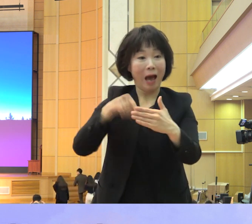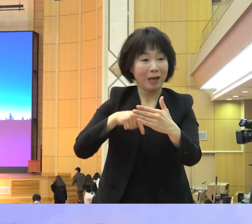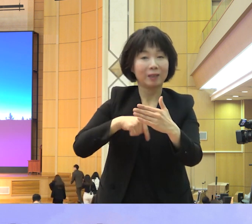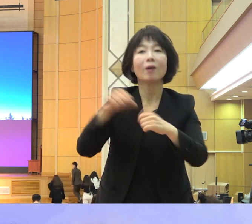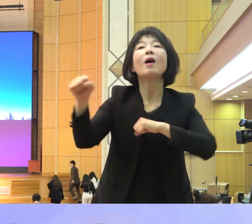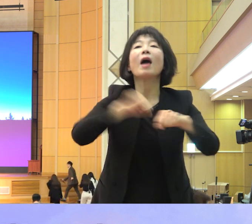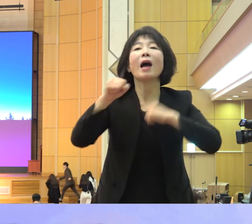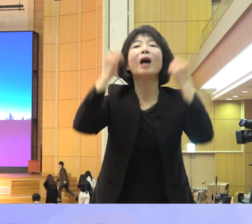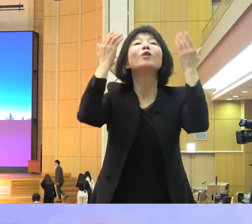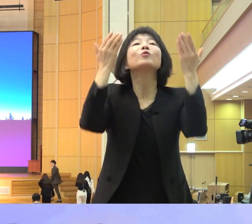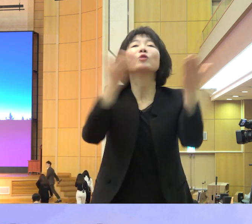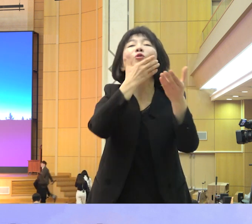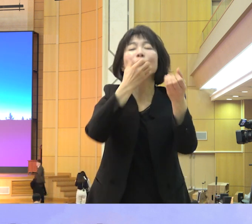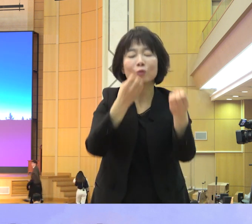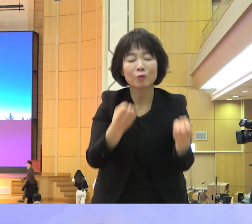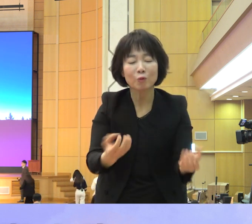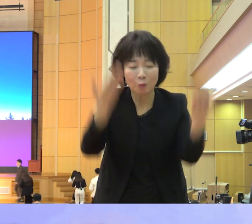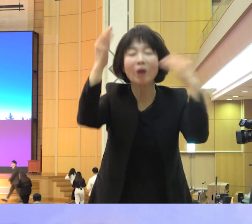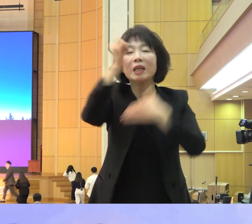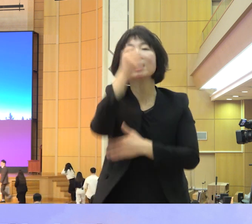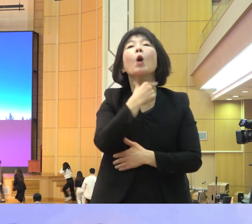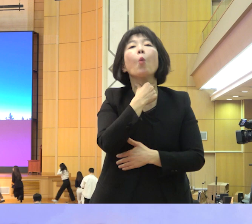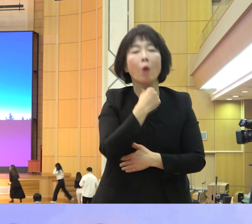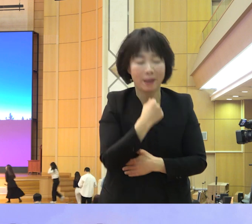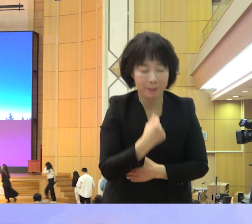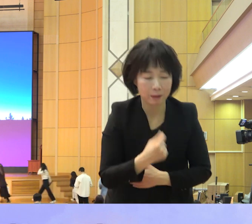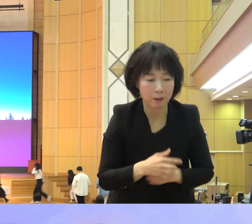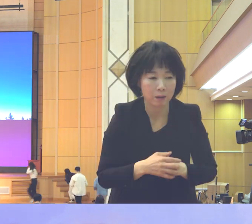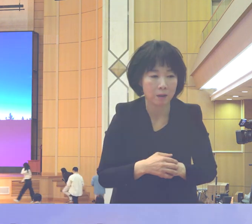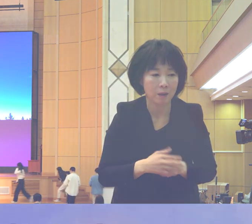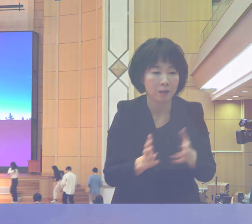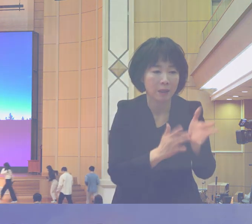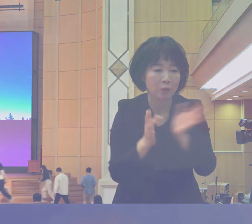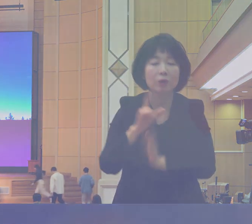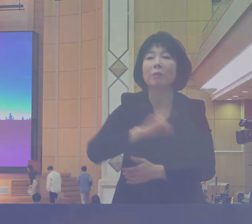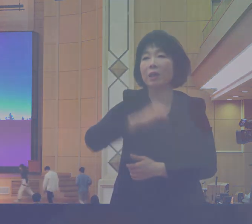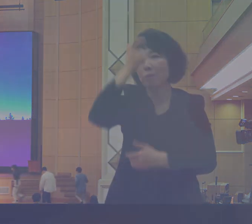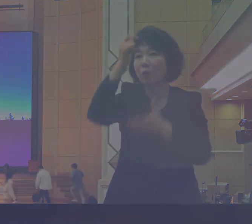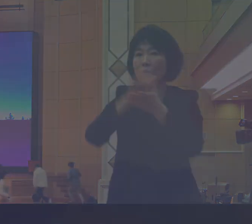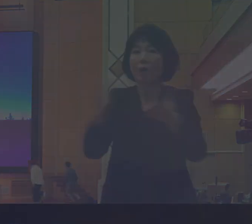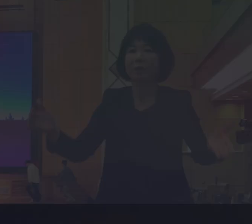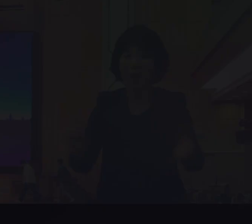역사하시는 축복의 역사가 있기를 원합니다. 예수님 이름으로 기도합니다.